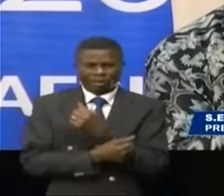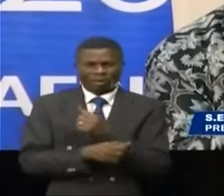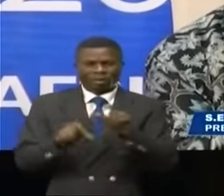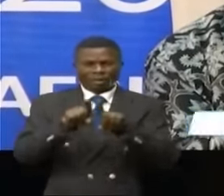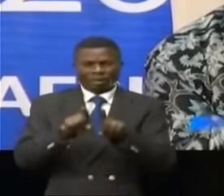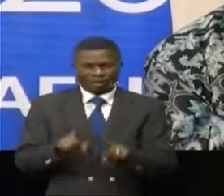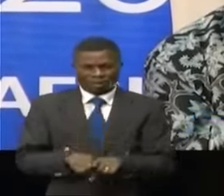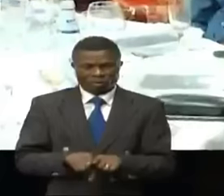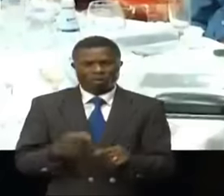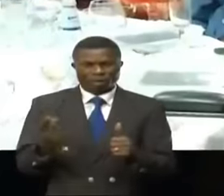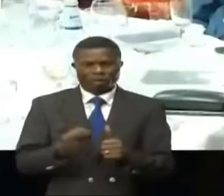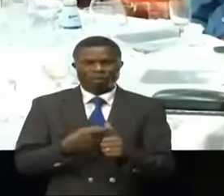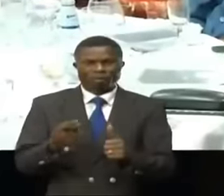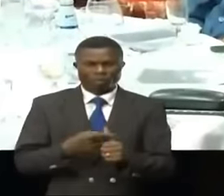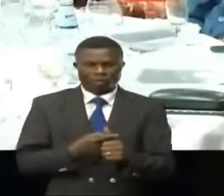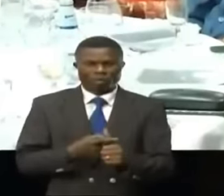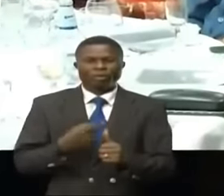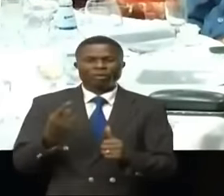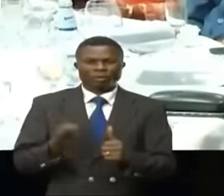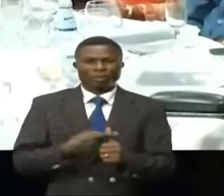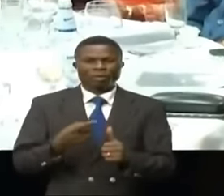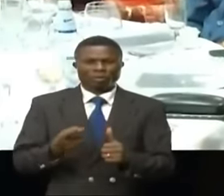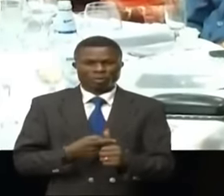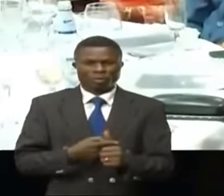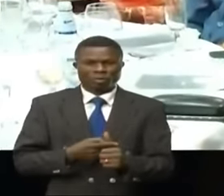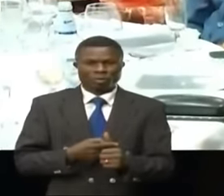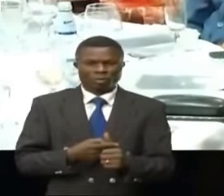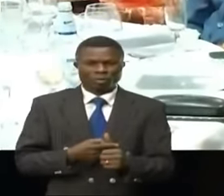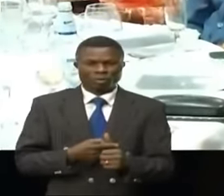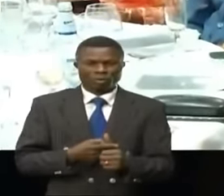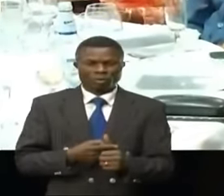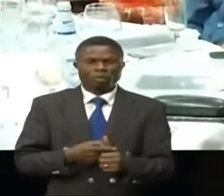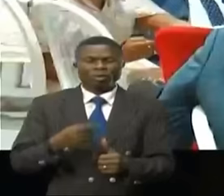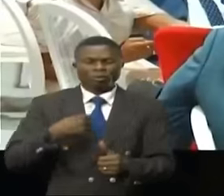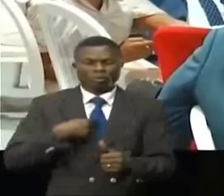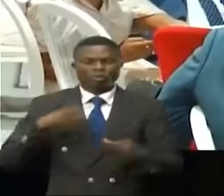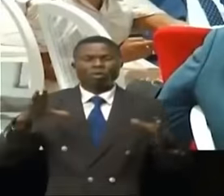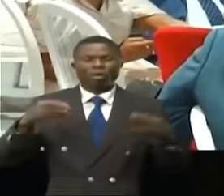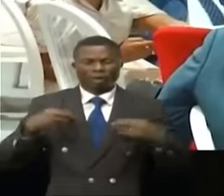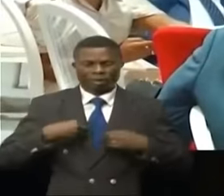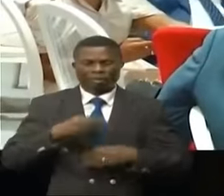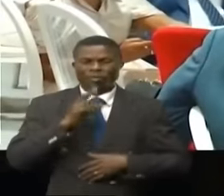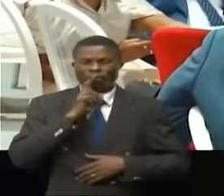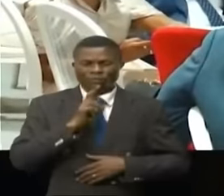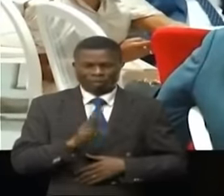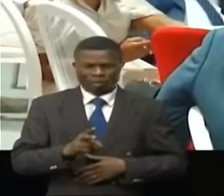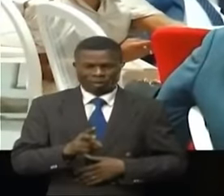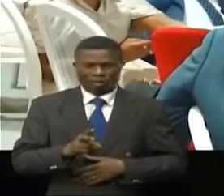surtout, que j'ai eu raison de croire